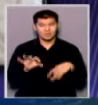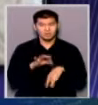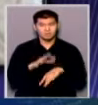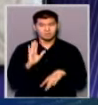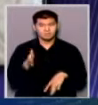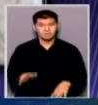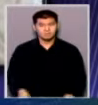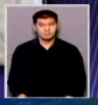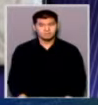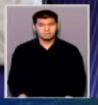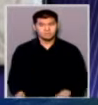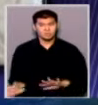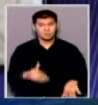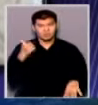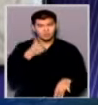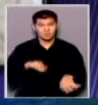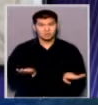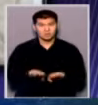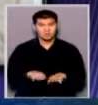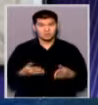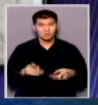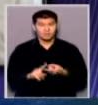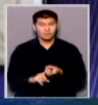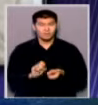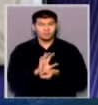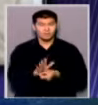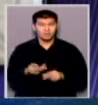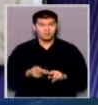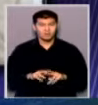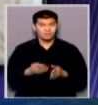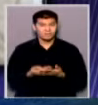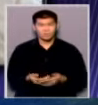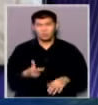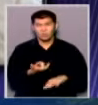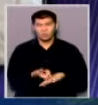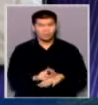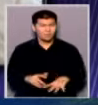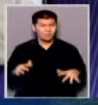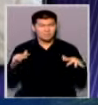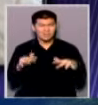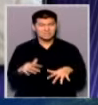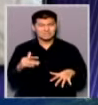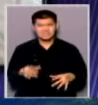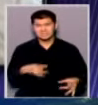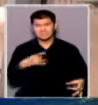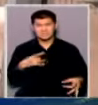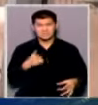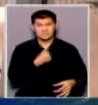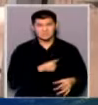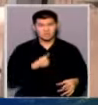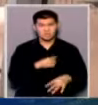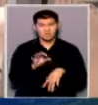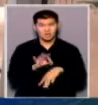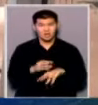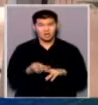болады. Былтырғымен салыстырғанда жалпы вирустың ағымы биыл агрессивно деп айтады ғой, агрессивно. Ауырып